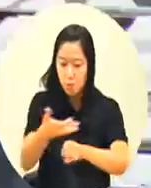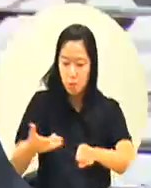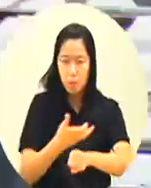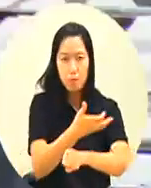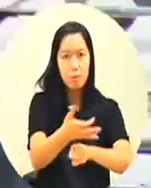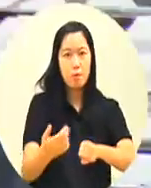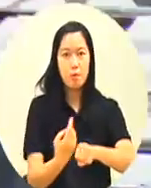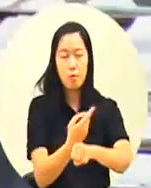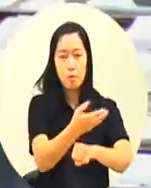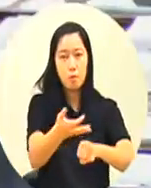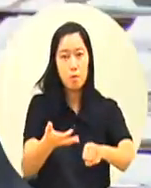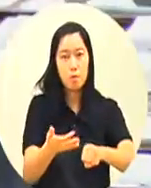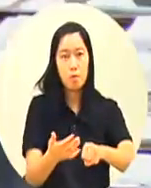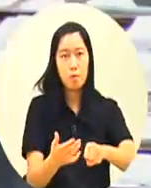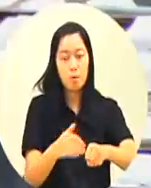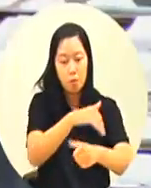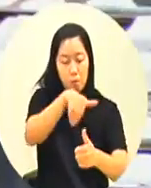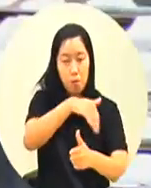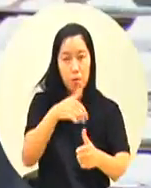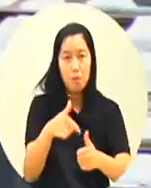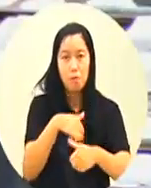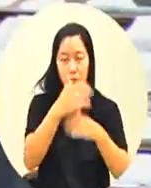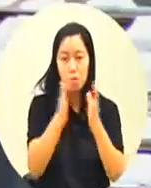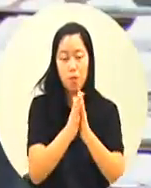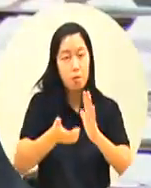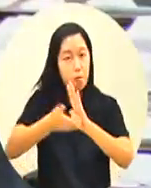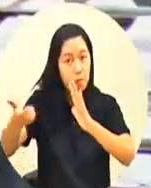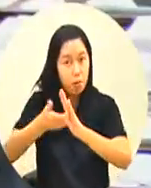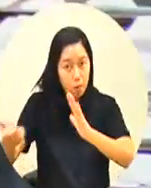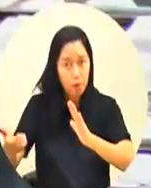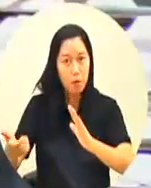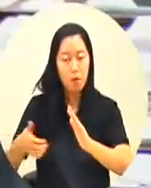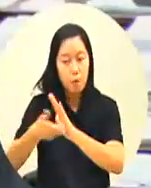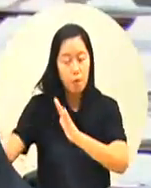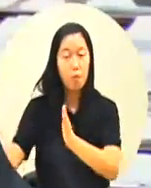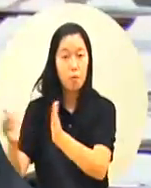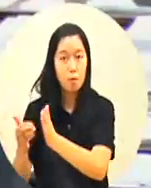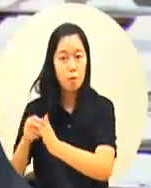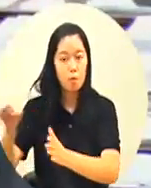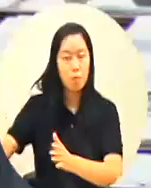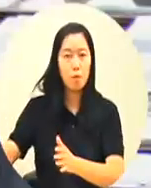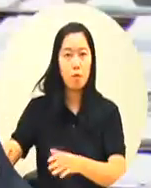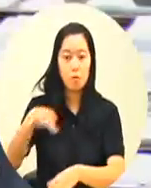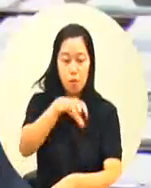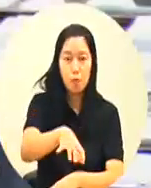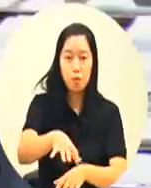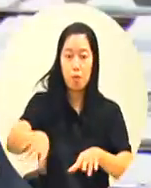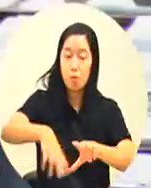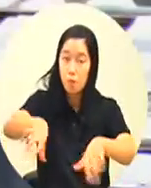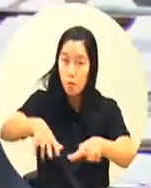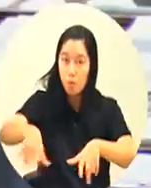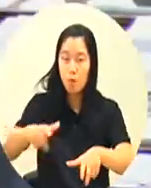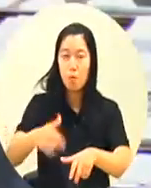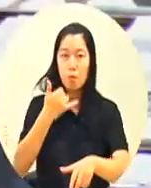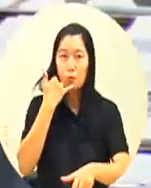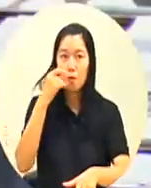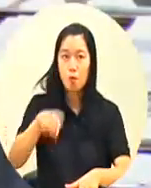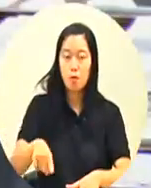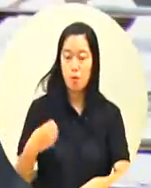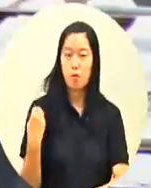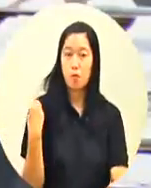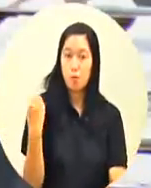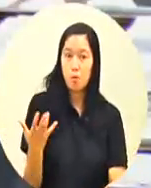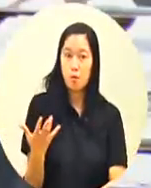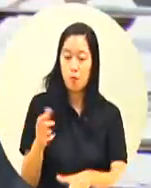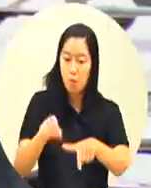区他就在中间，所以我们希望他来迁村，迁完村之后这个地方 空出来的东西是不是要新的产业进